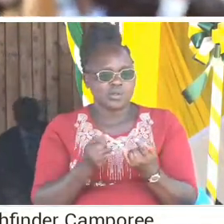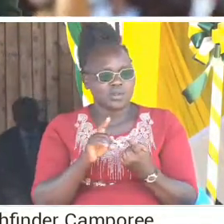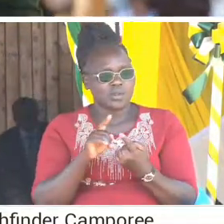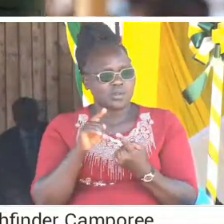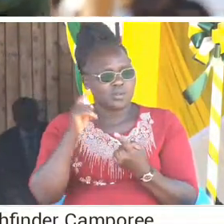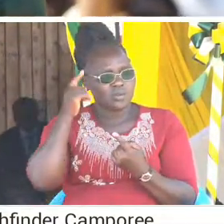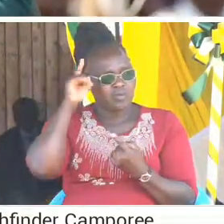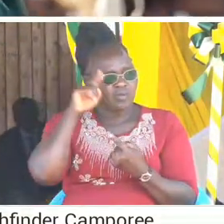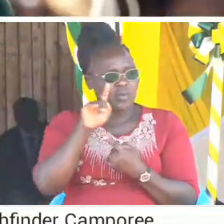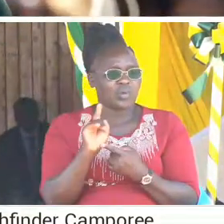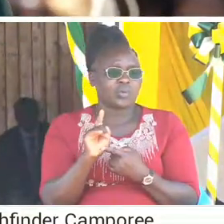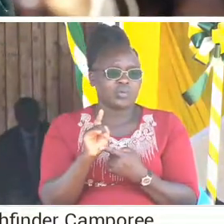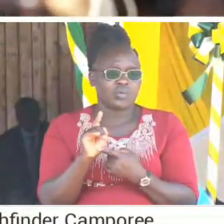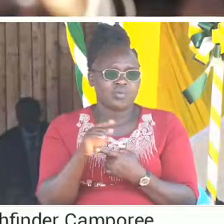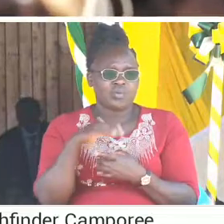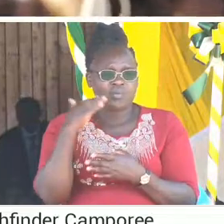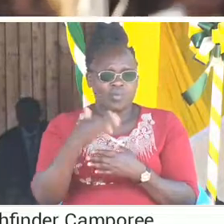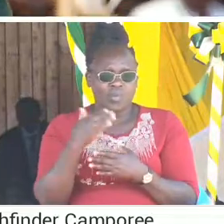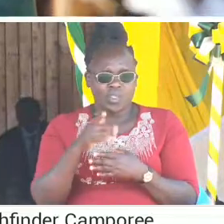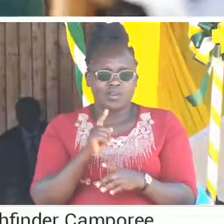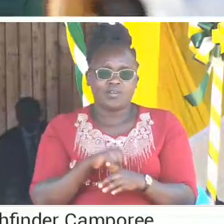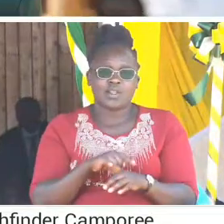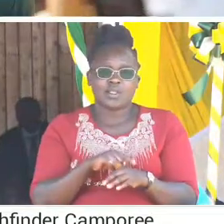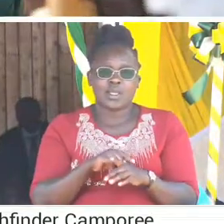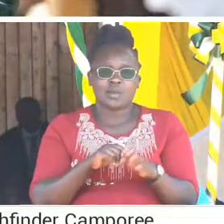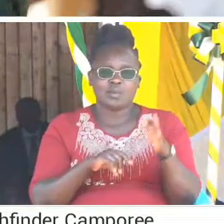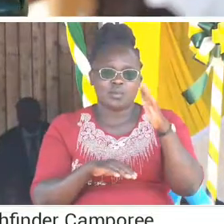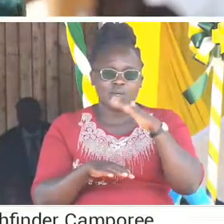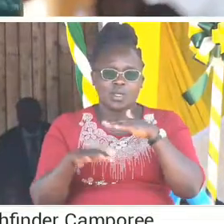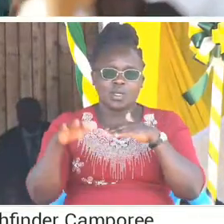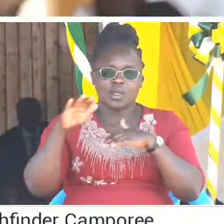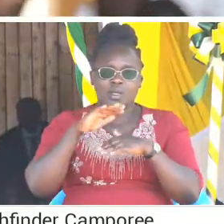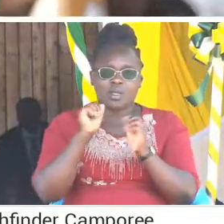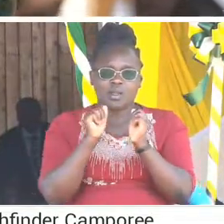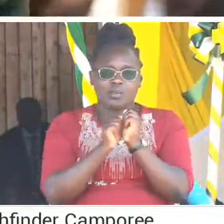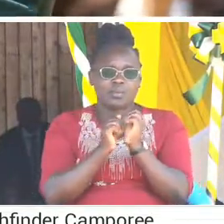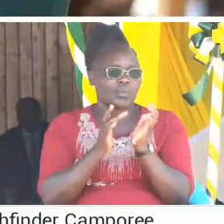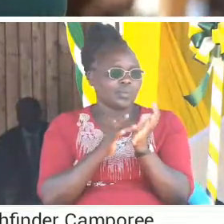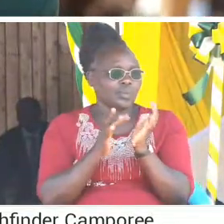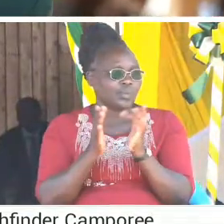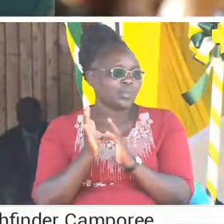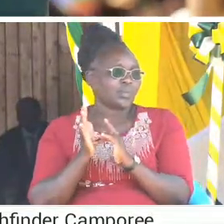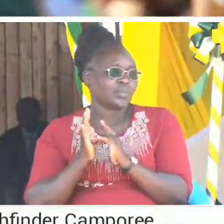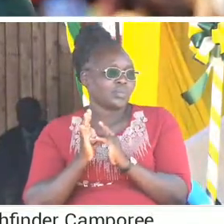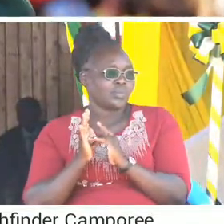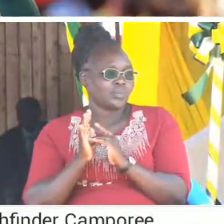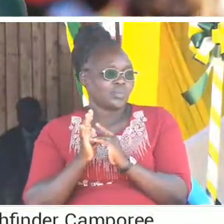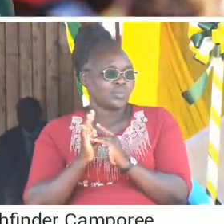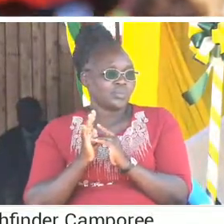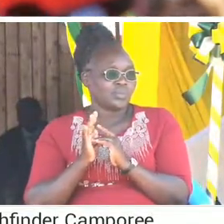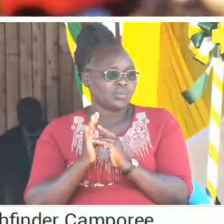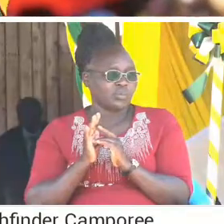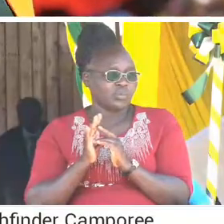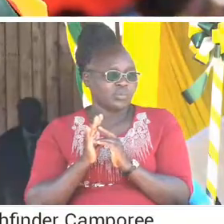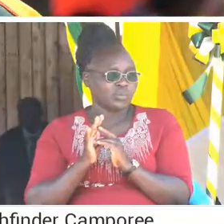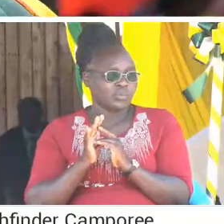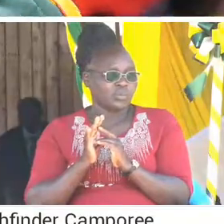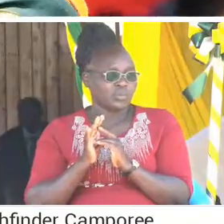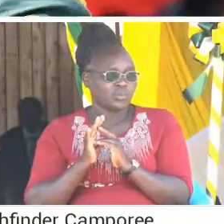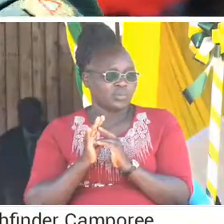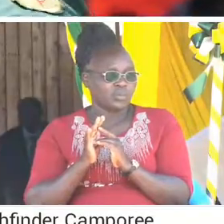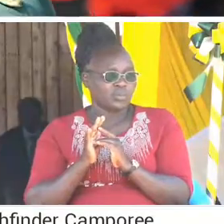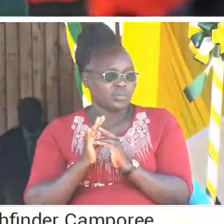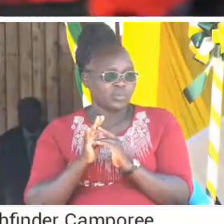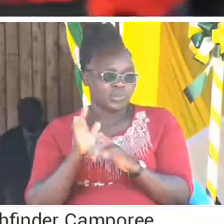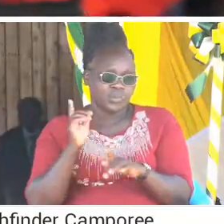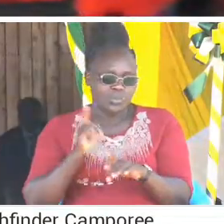unapanda, unapanda na Yesu. Ukipanda, unapanda na Yesu. Ukiondoa hatua, Yesu anajenga ile ngazi, anaweka na nyingine na